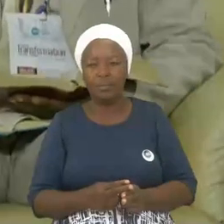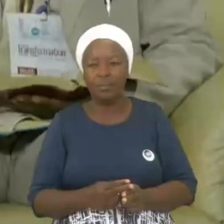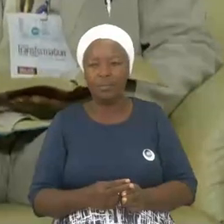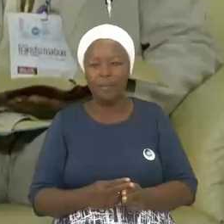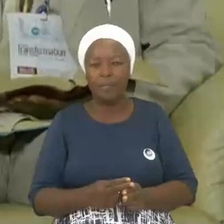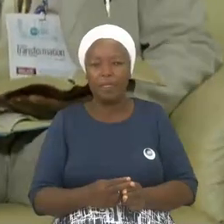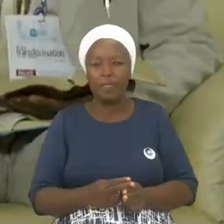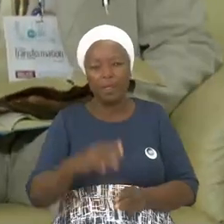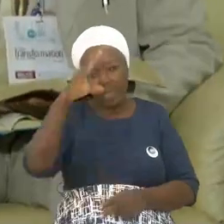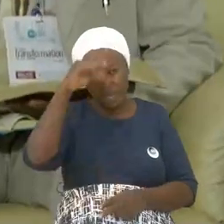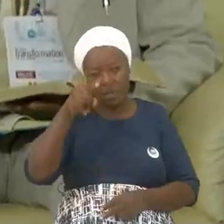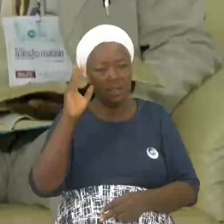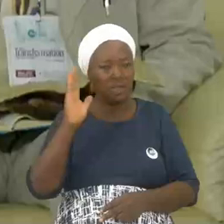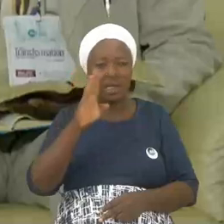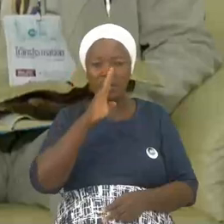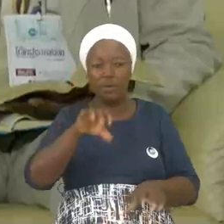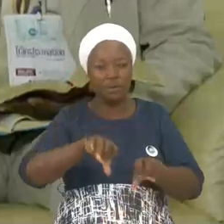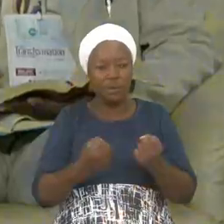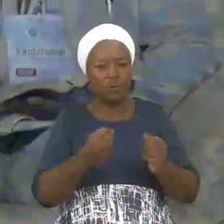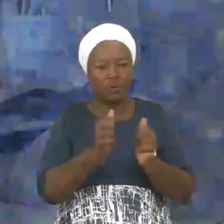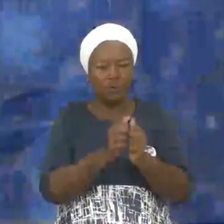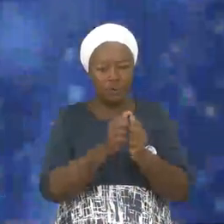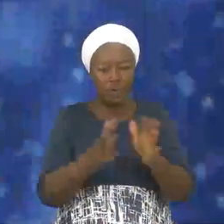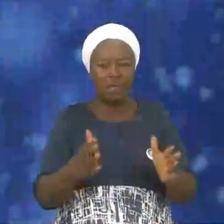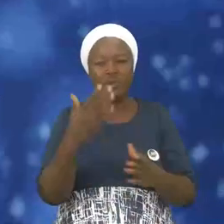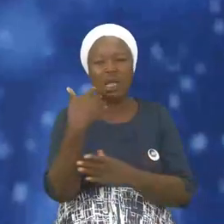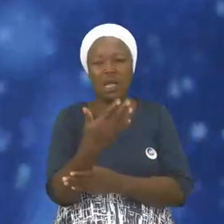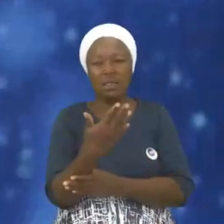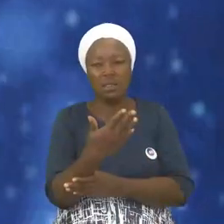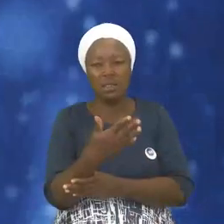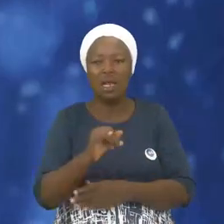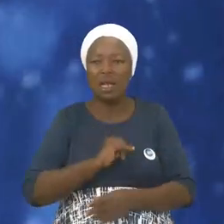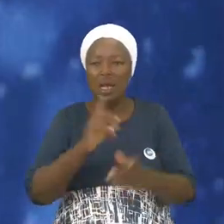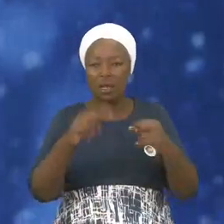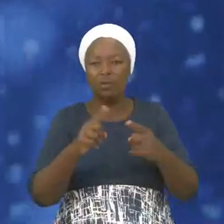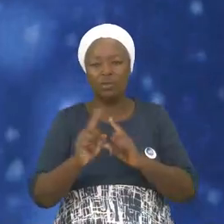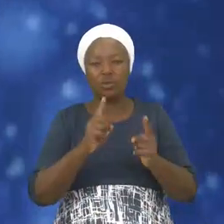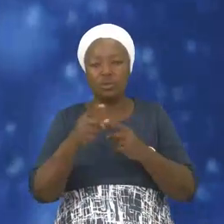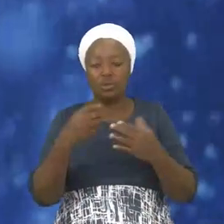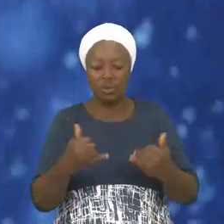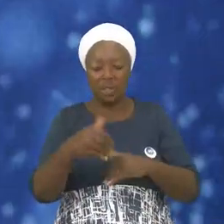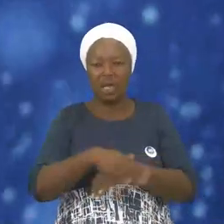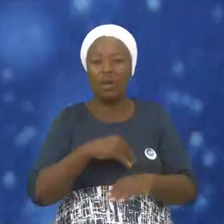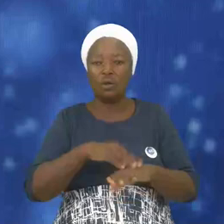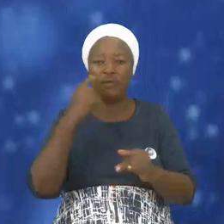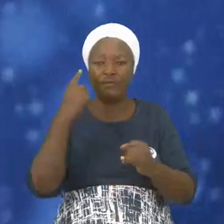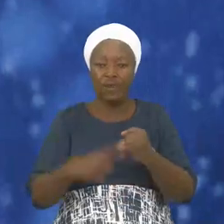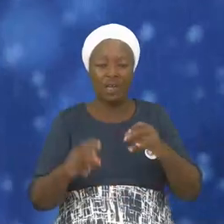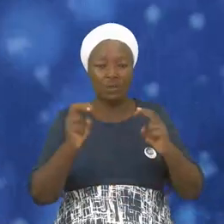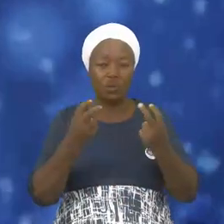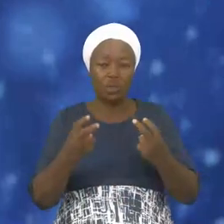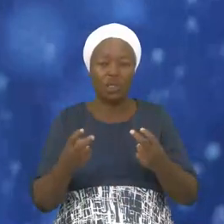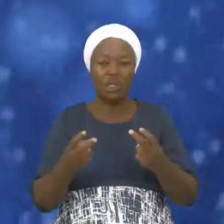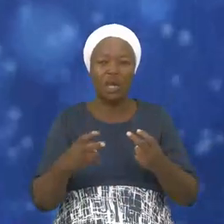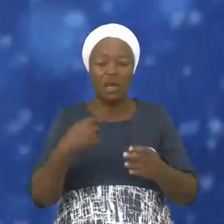ce soir au nom de Jésus. Il sera brisé sans l'effort d'aucune main.